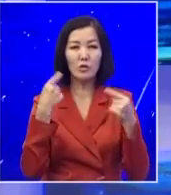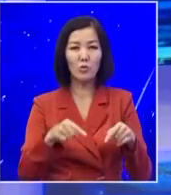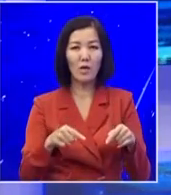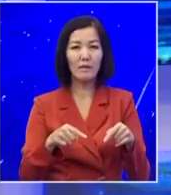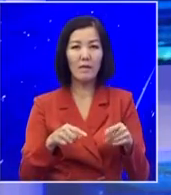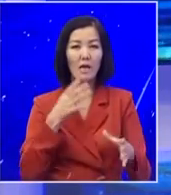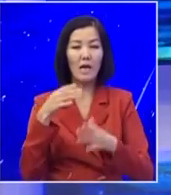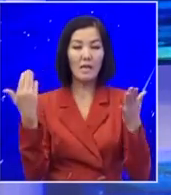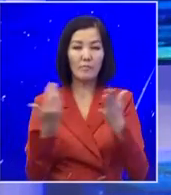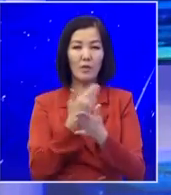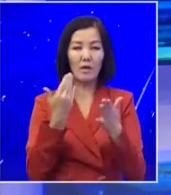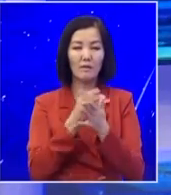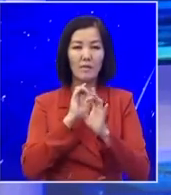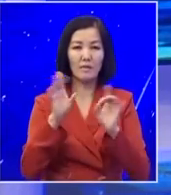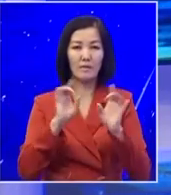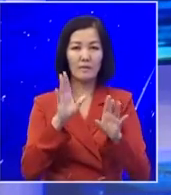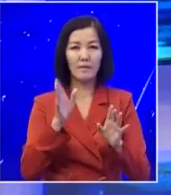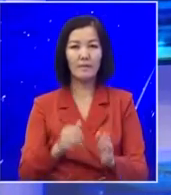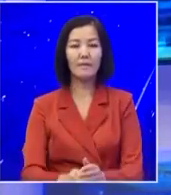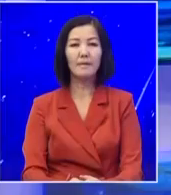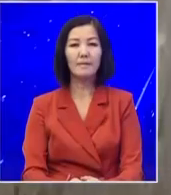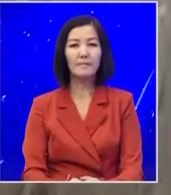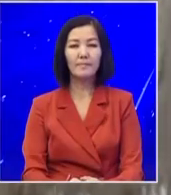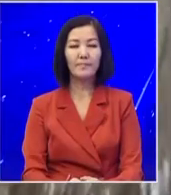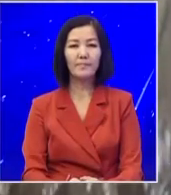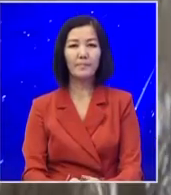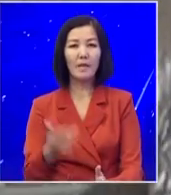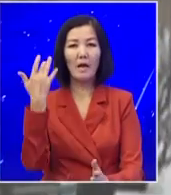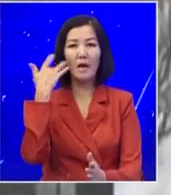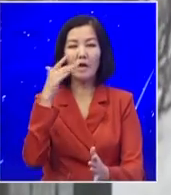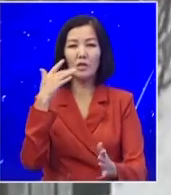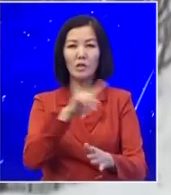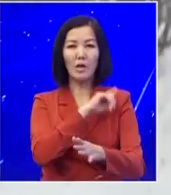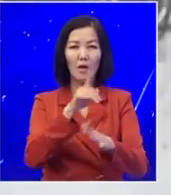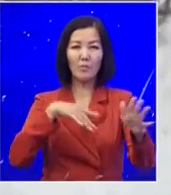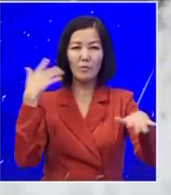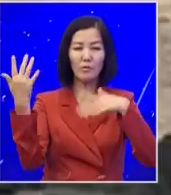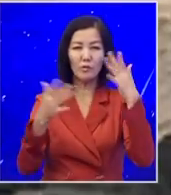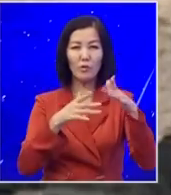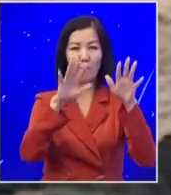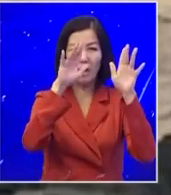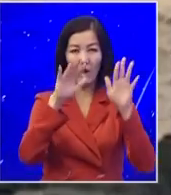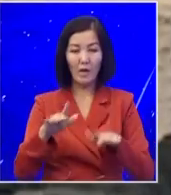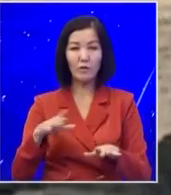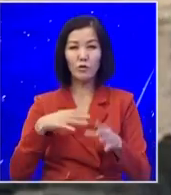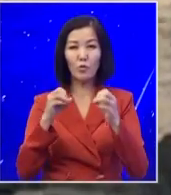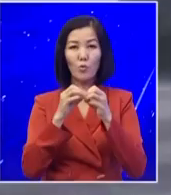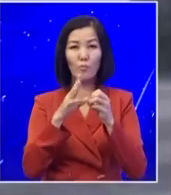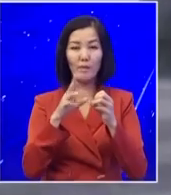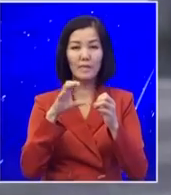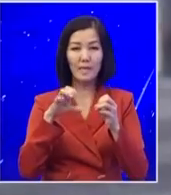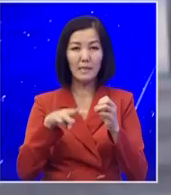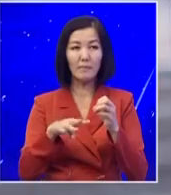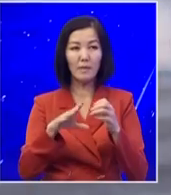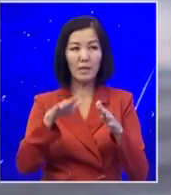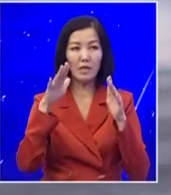де әлем жаңалықтары келесі топтамада. Ақышта ақтүтек боран соғып, қалың қар түсті. Қардың қалыңдығы 15 сантиметрге дейін